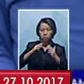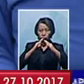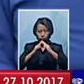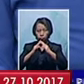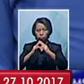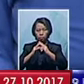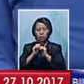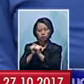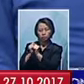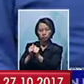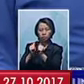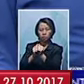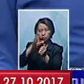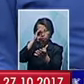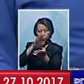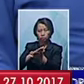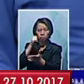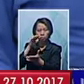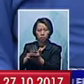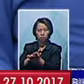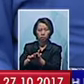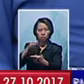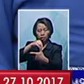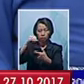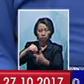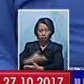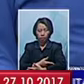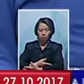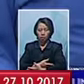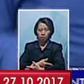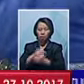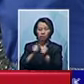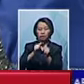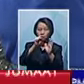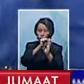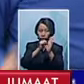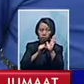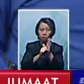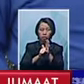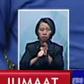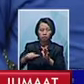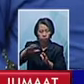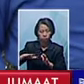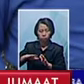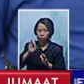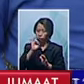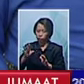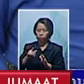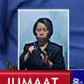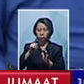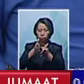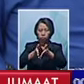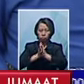perumahan bersama antara suami isteri atau anak-anak dengan syarat sekurang-kurangnya seorang